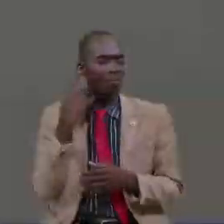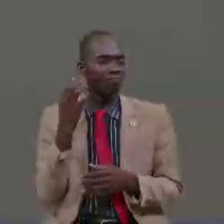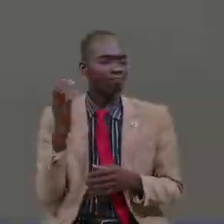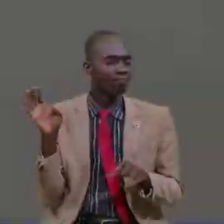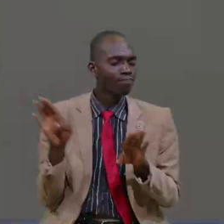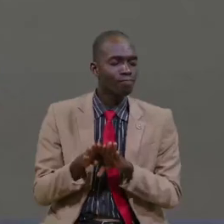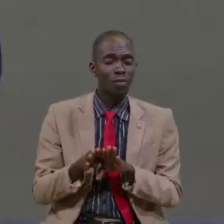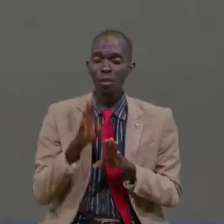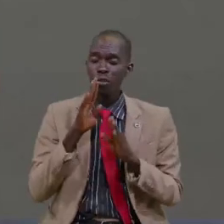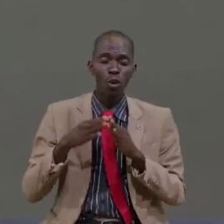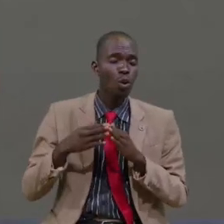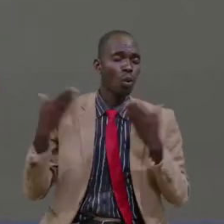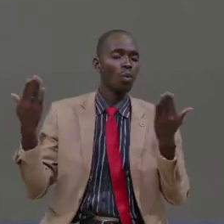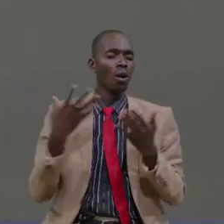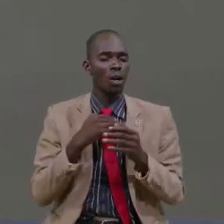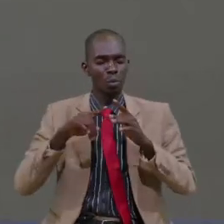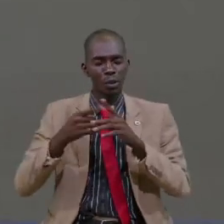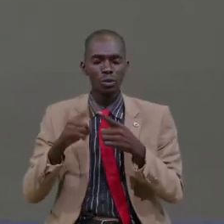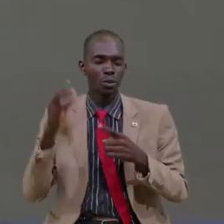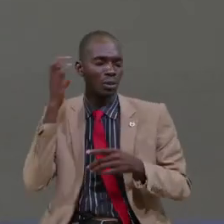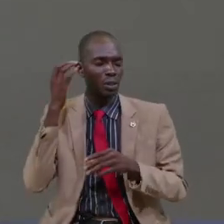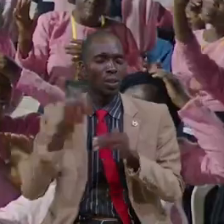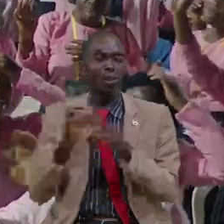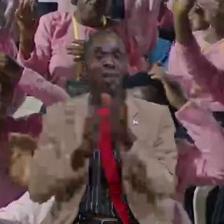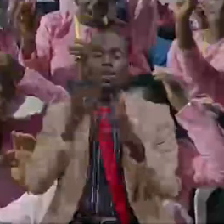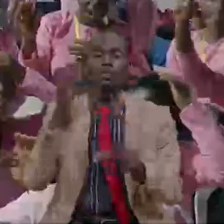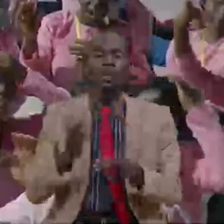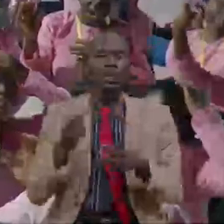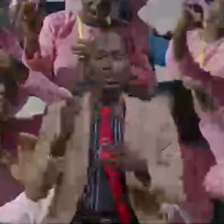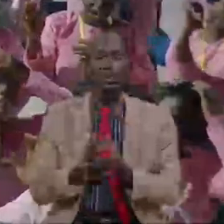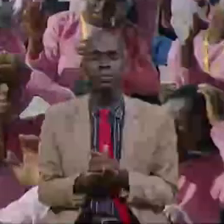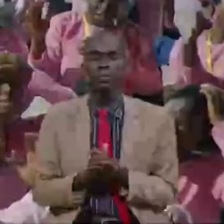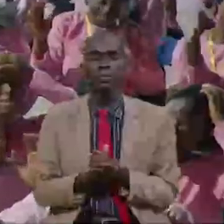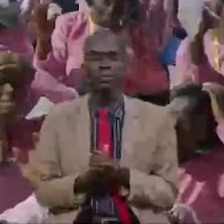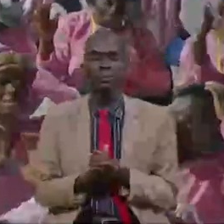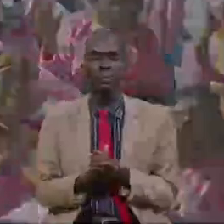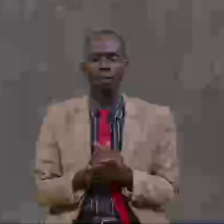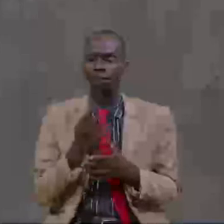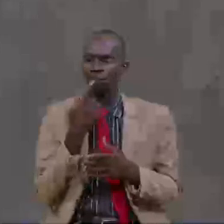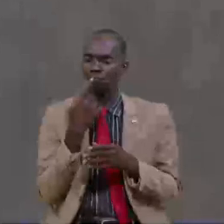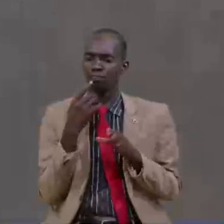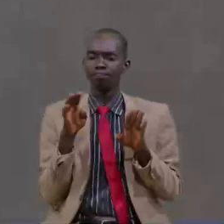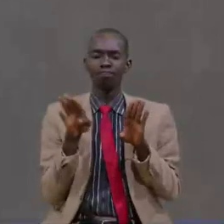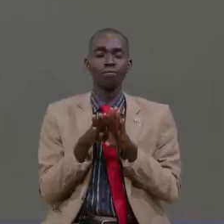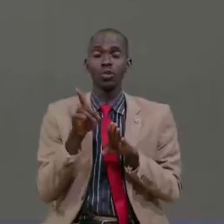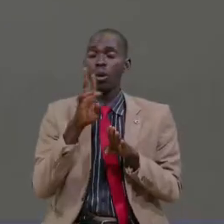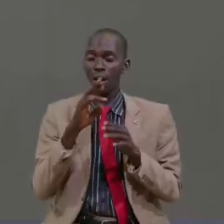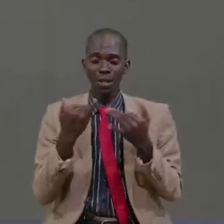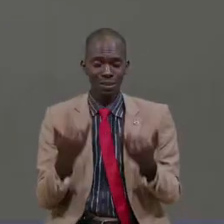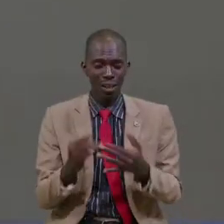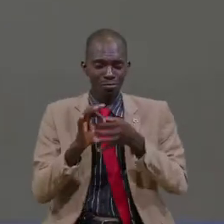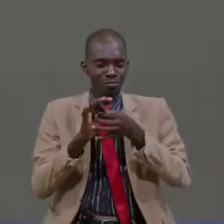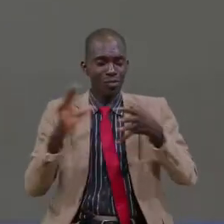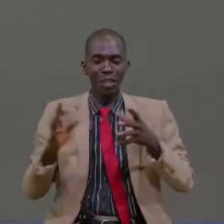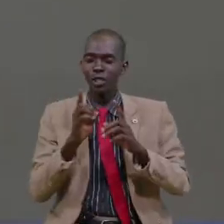Oreilles sourdes, soyez ouvertes et commencez à entendre au nom de Jésus. Langue muette, vous êtes